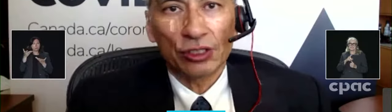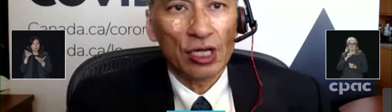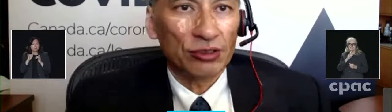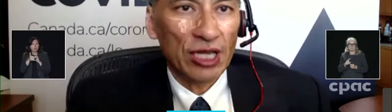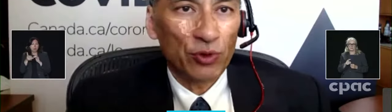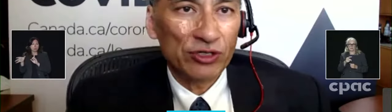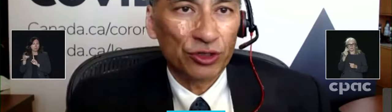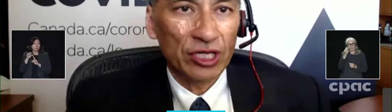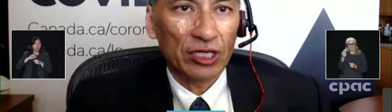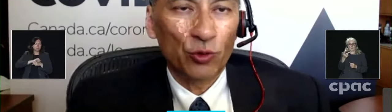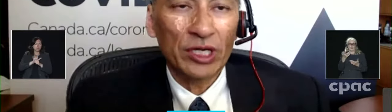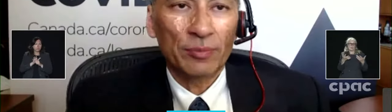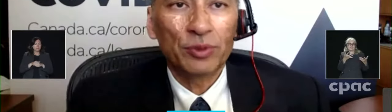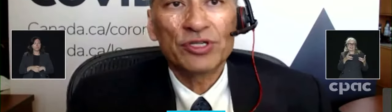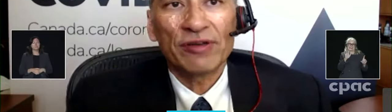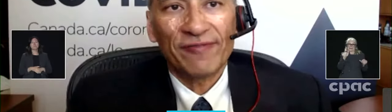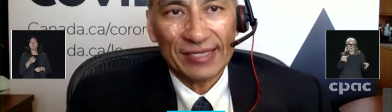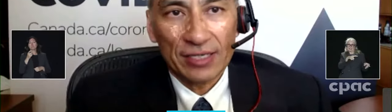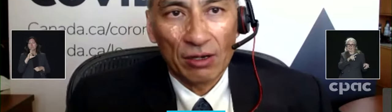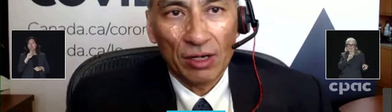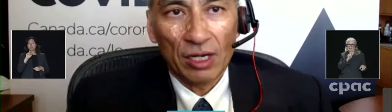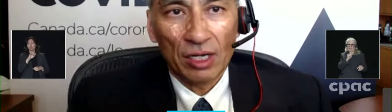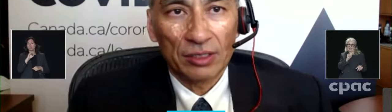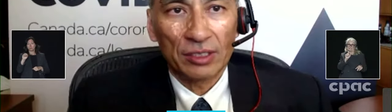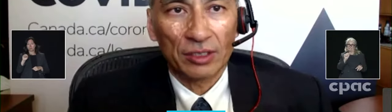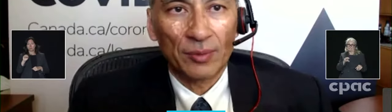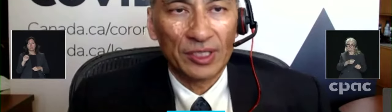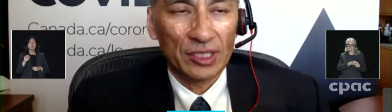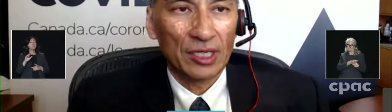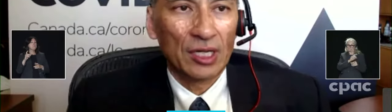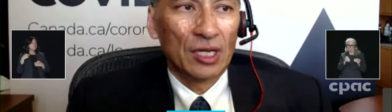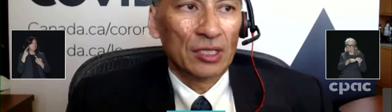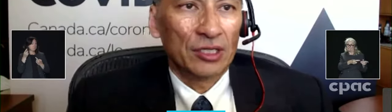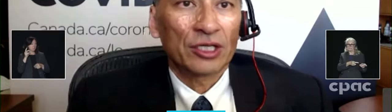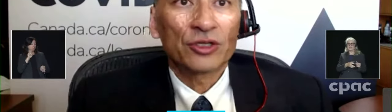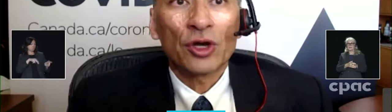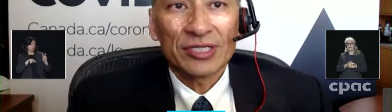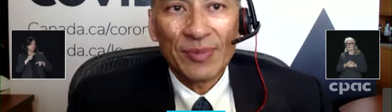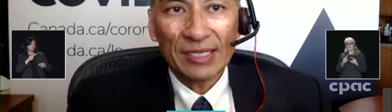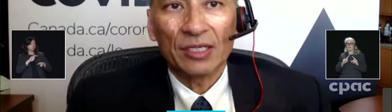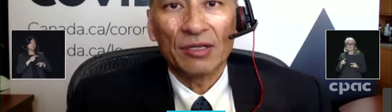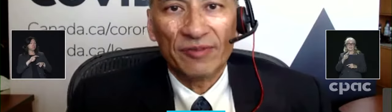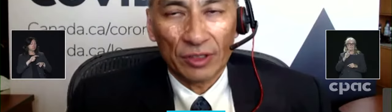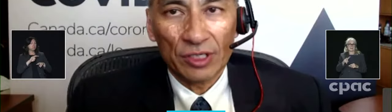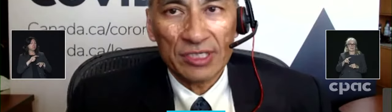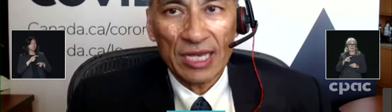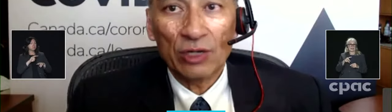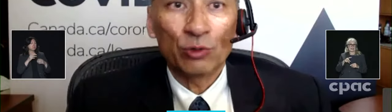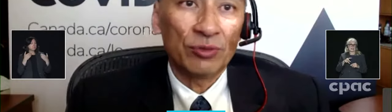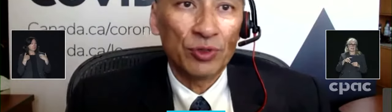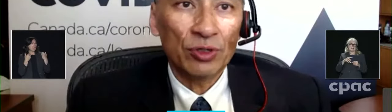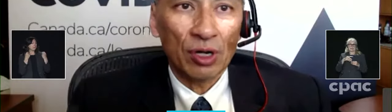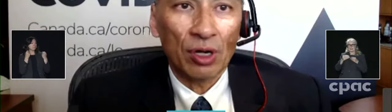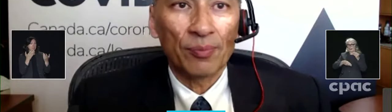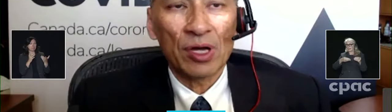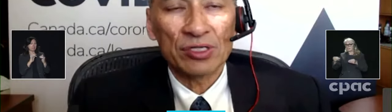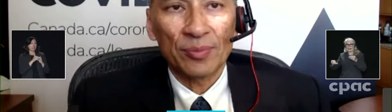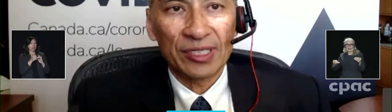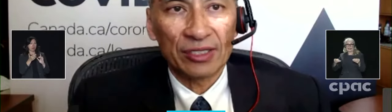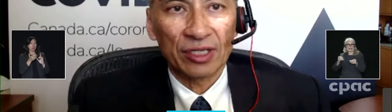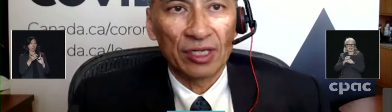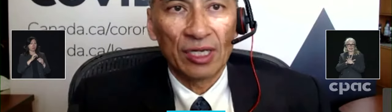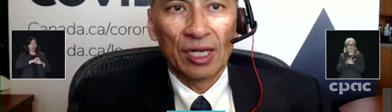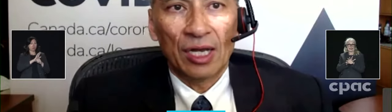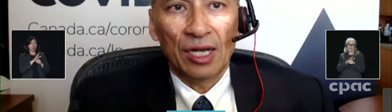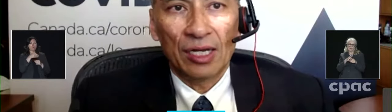et peut-être Dr. Tam peut ajouter que oui, il y a plusieurs façons de transmettre le virus. Et au début, on